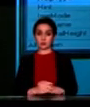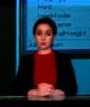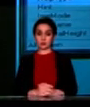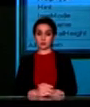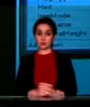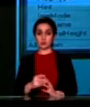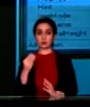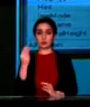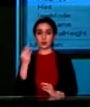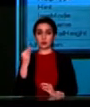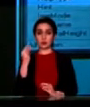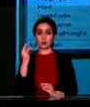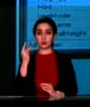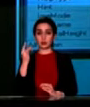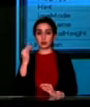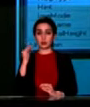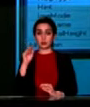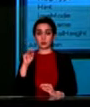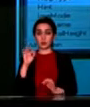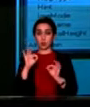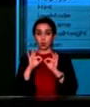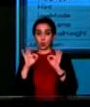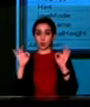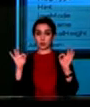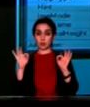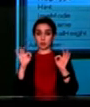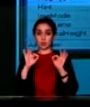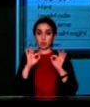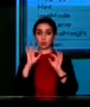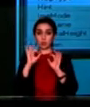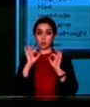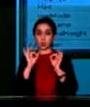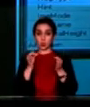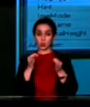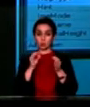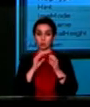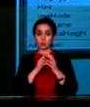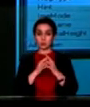demak shriftini o'lchamini to'g'rilaymiz.